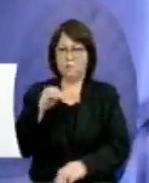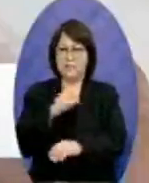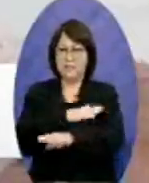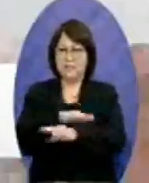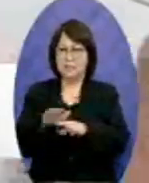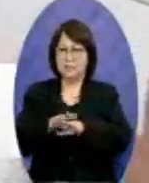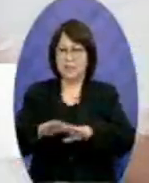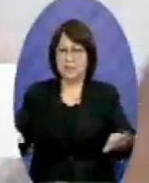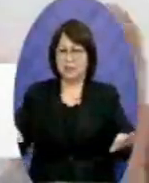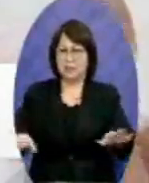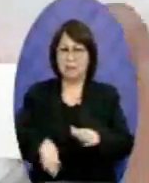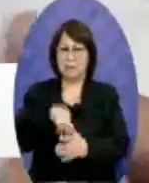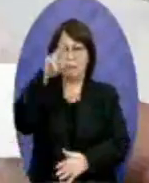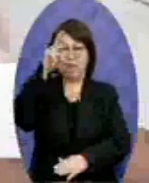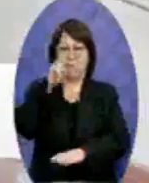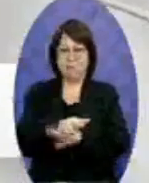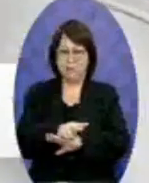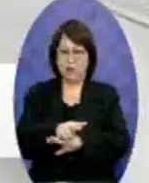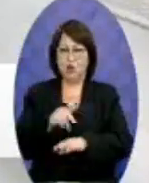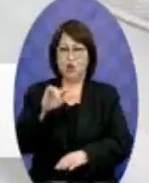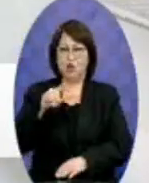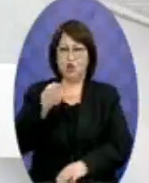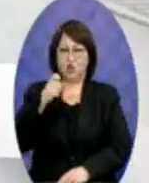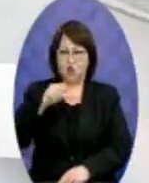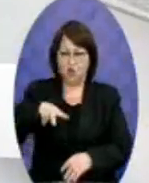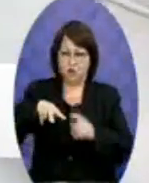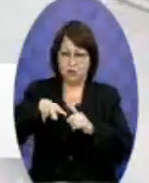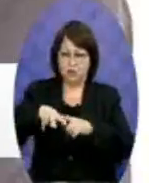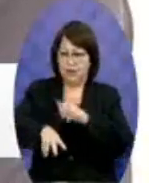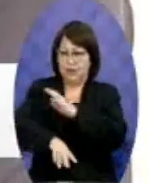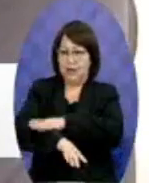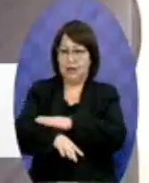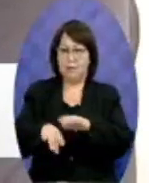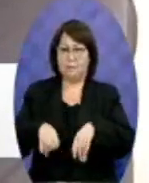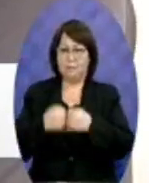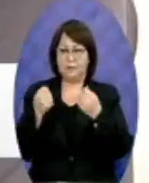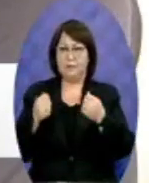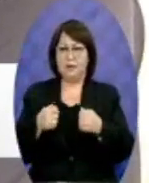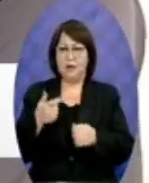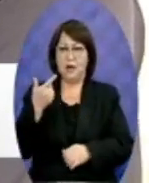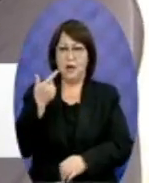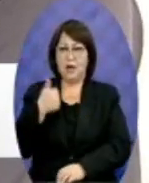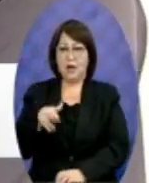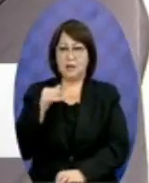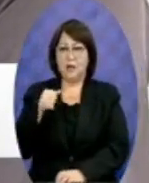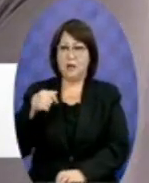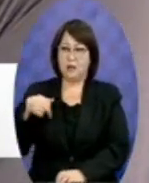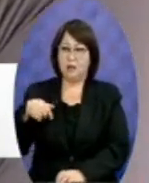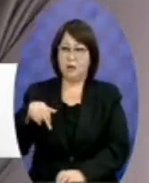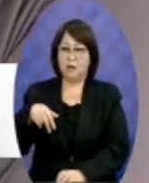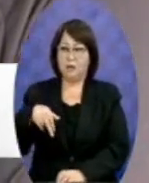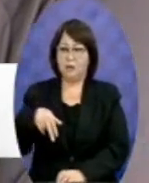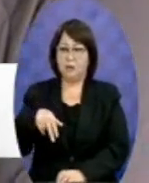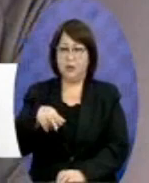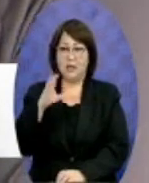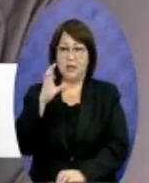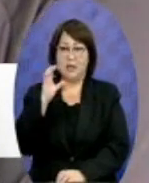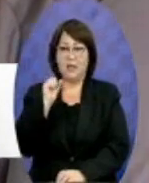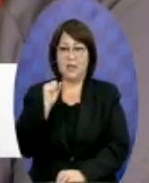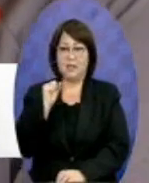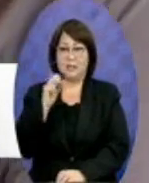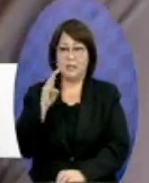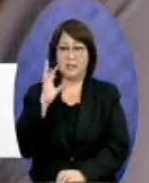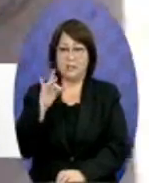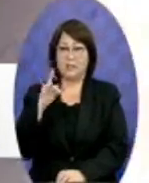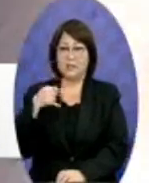дээр халтарч унсан иргэд хөл гараа хугалах нь их байна. Гадаа яж бол. Сансарт. Тэр